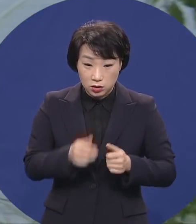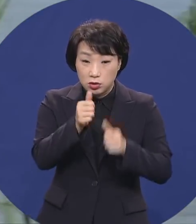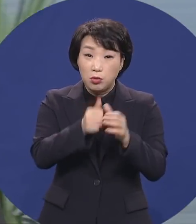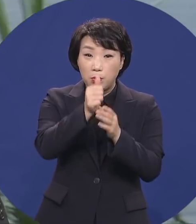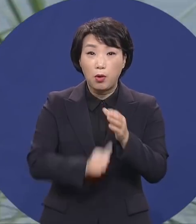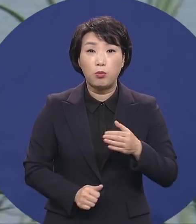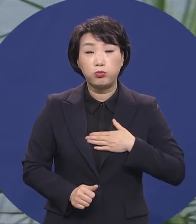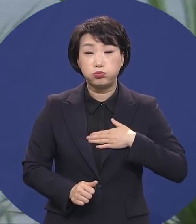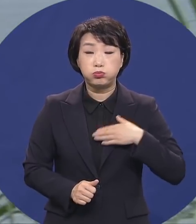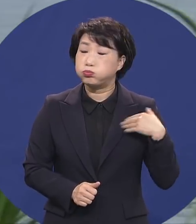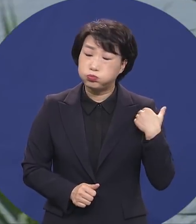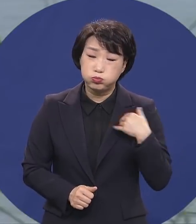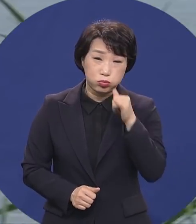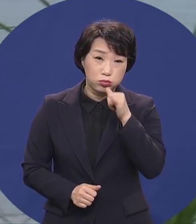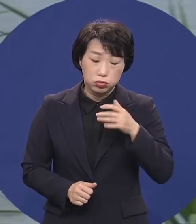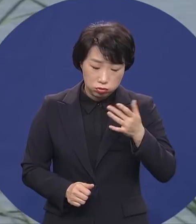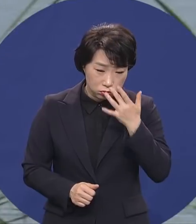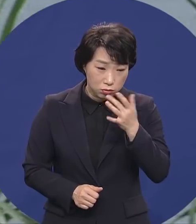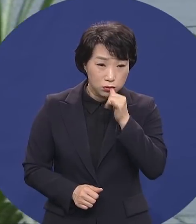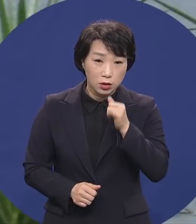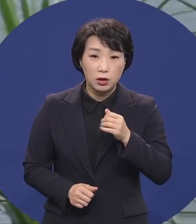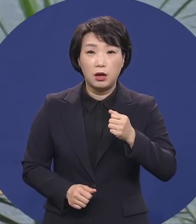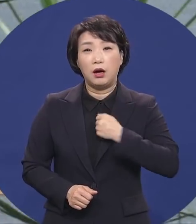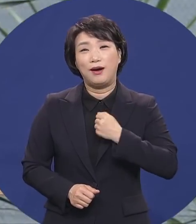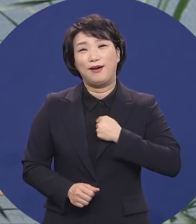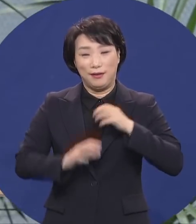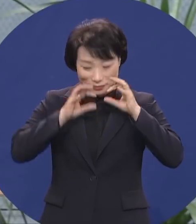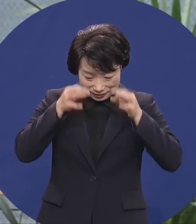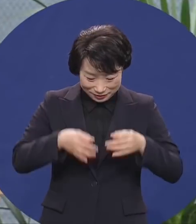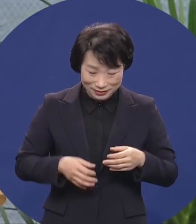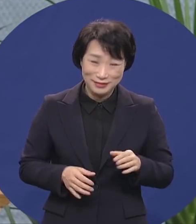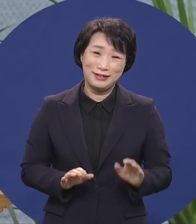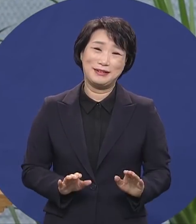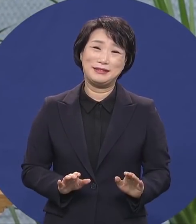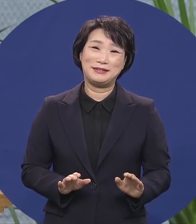본인이. 이거 얼마나 답답한 일이야.